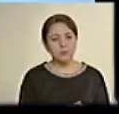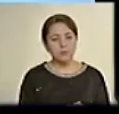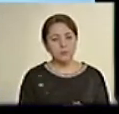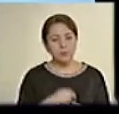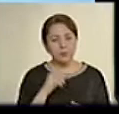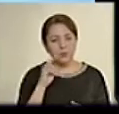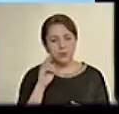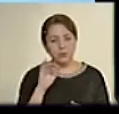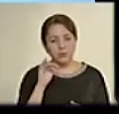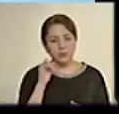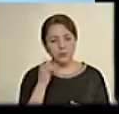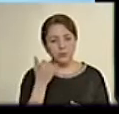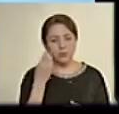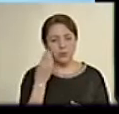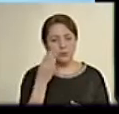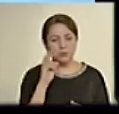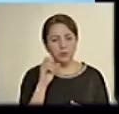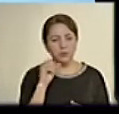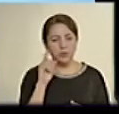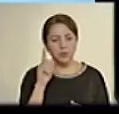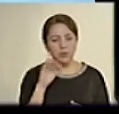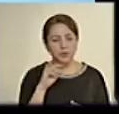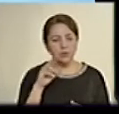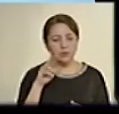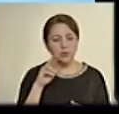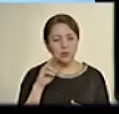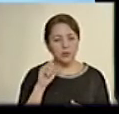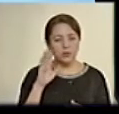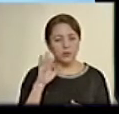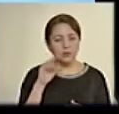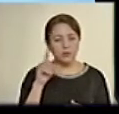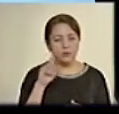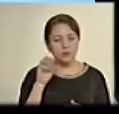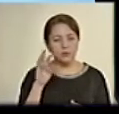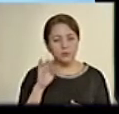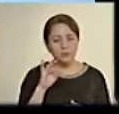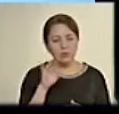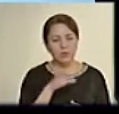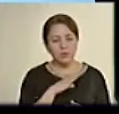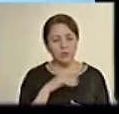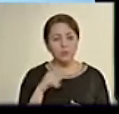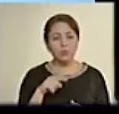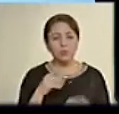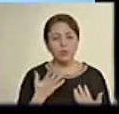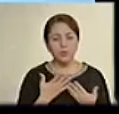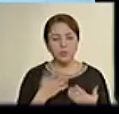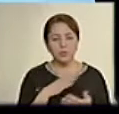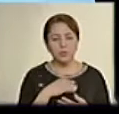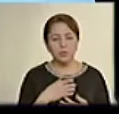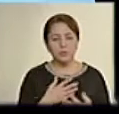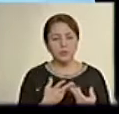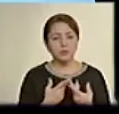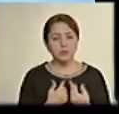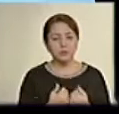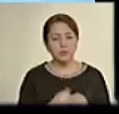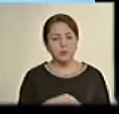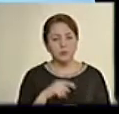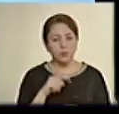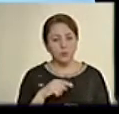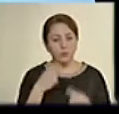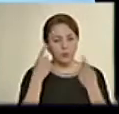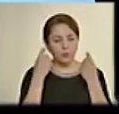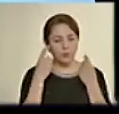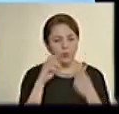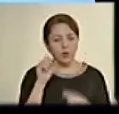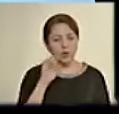Qo'shbegi lavozimi edi. Xo'sh, Qo'shbegi lavozimining asosiy vazifasi qani bir sanab o'tingchi. U Buxoro arkida